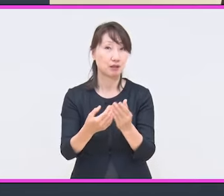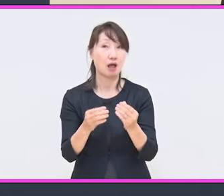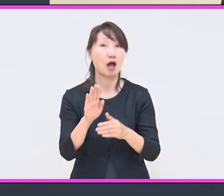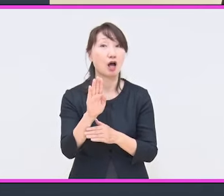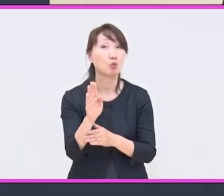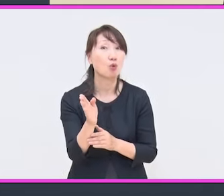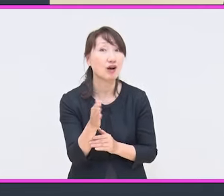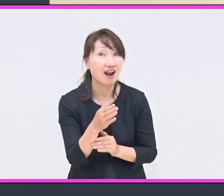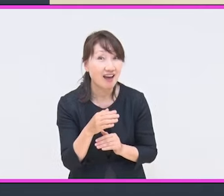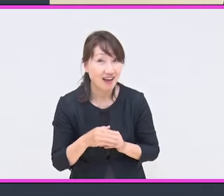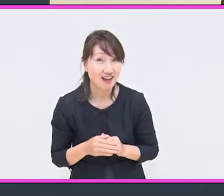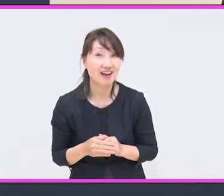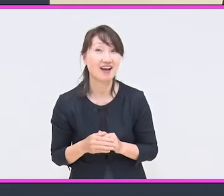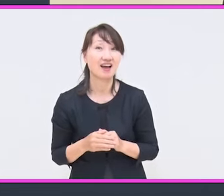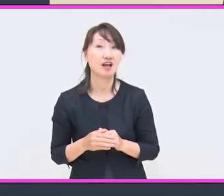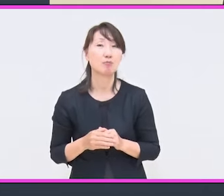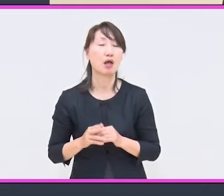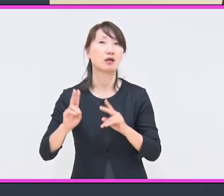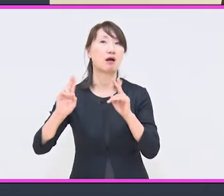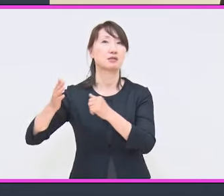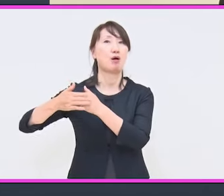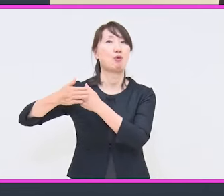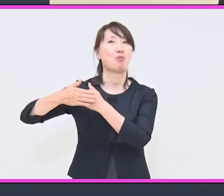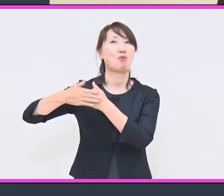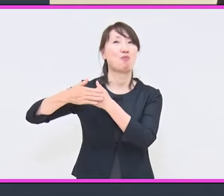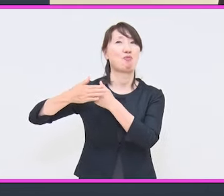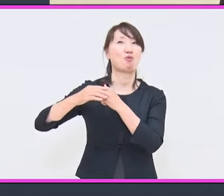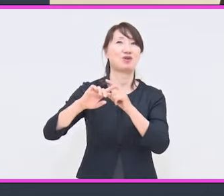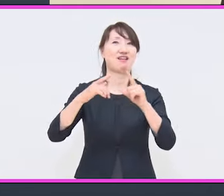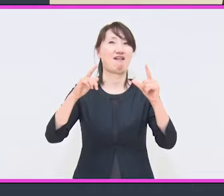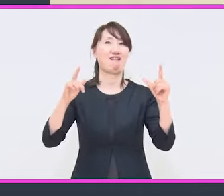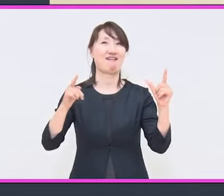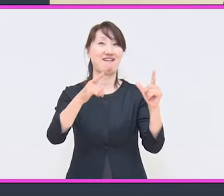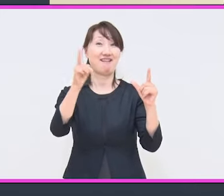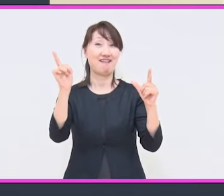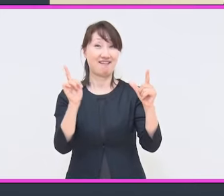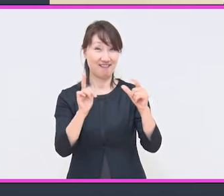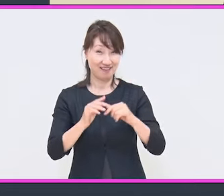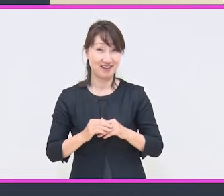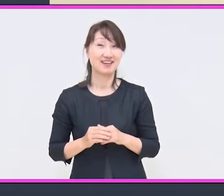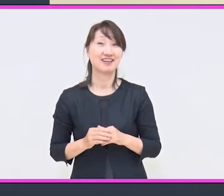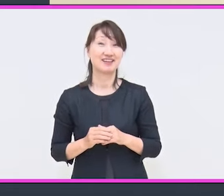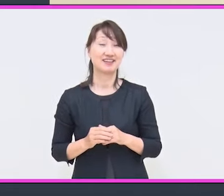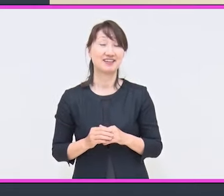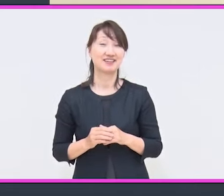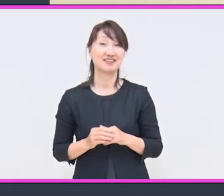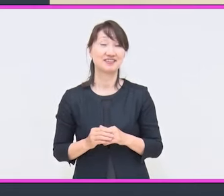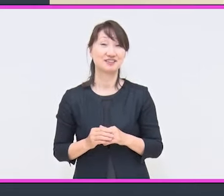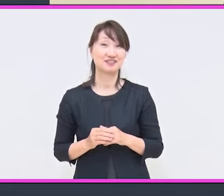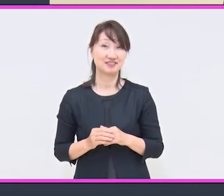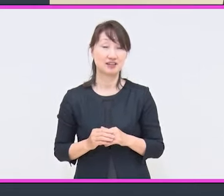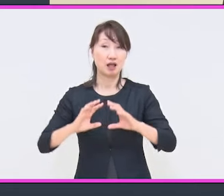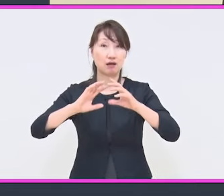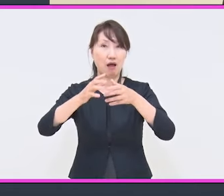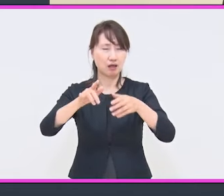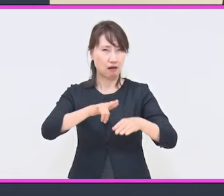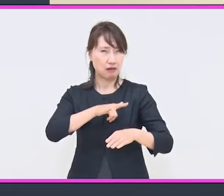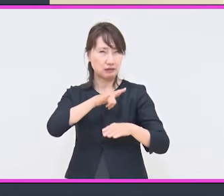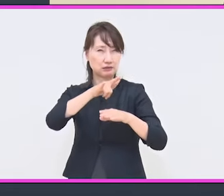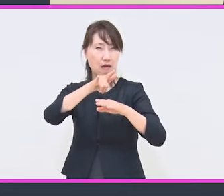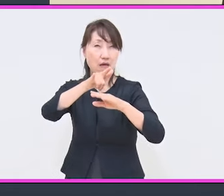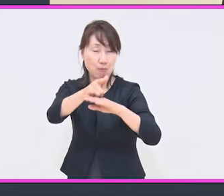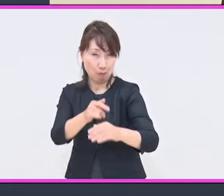やっぱりスポンサー企業かなり増えまして、大変です。なのでもうあの海外遠征もこんなに行くのっていう